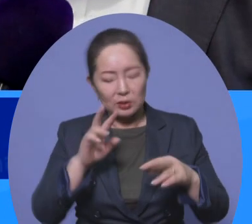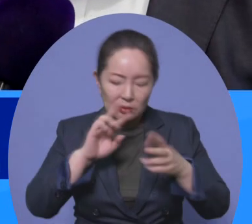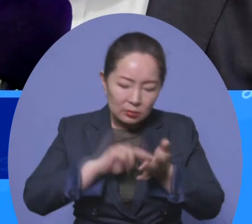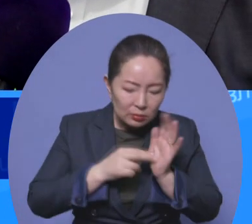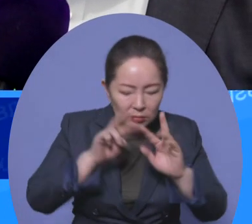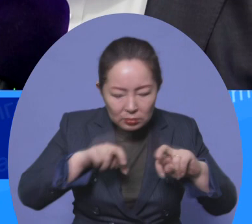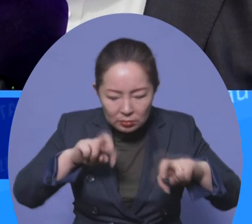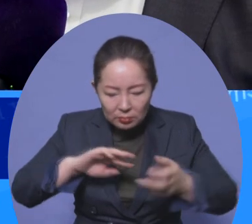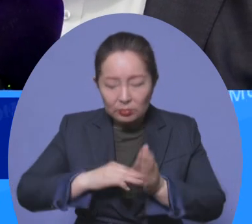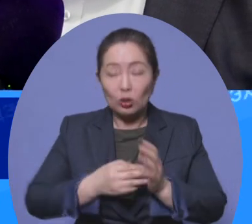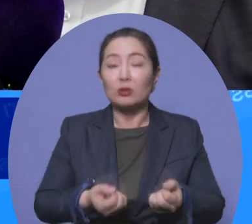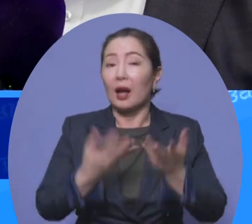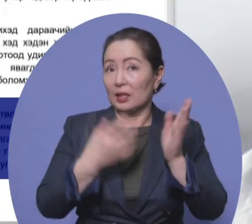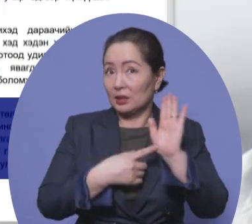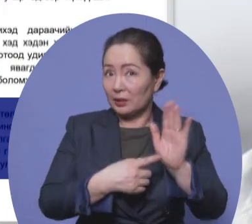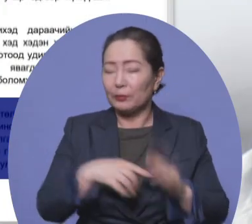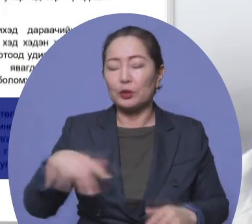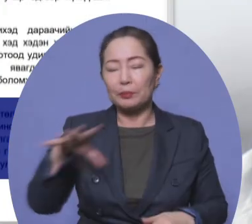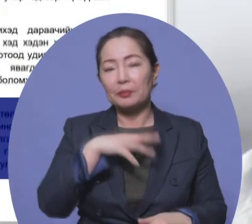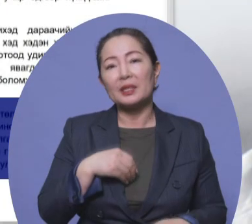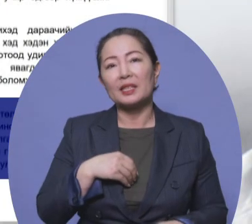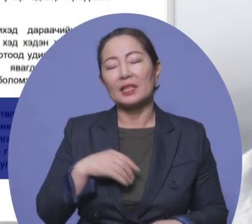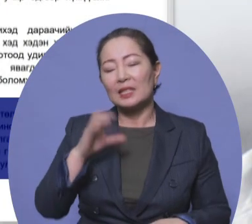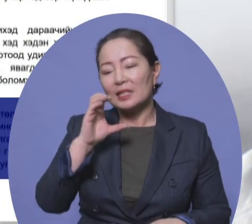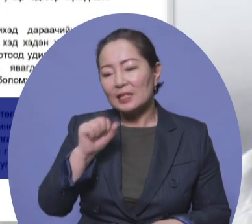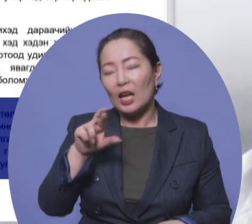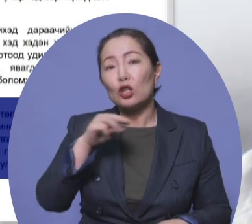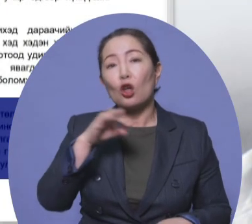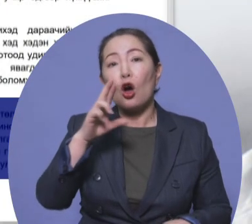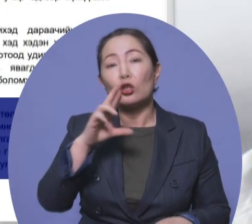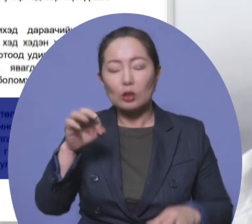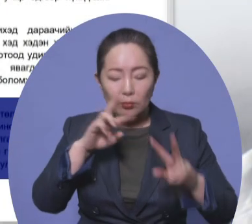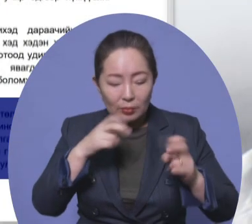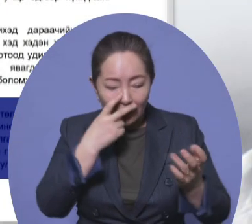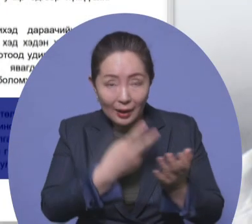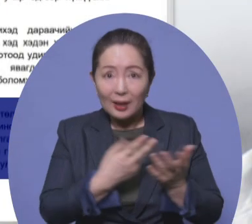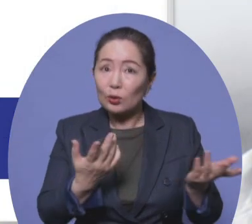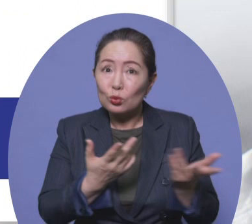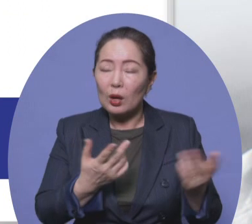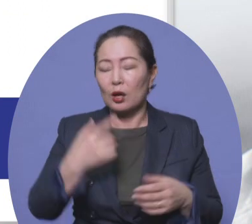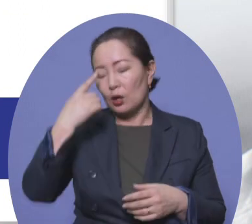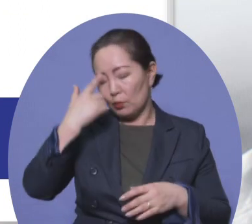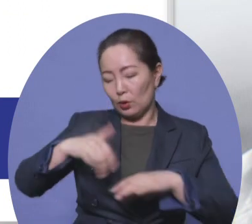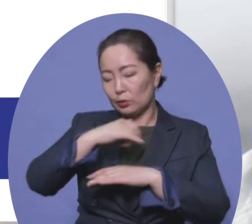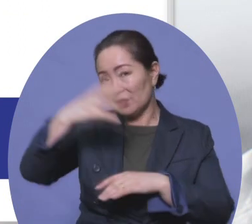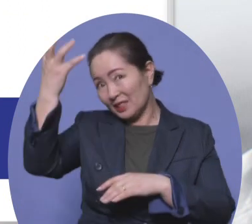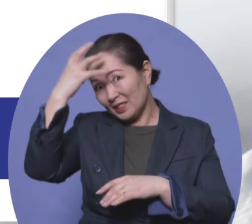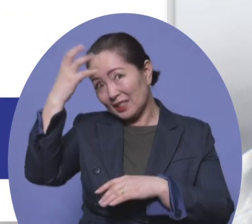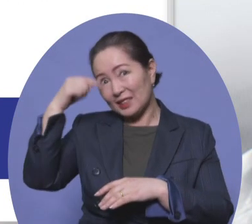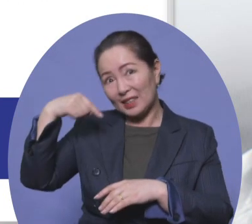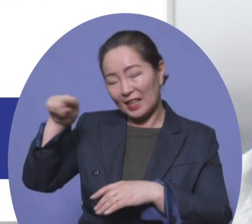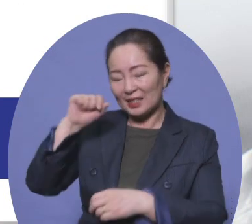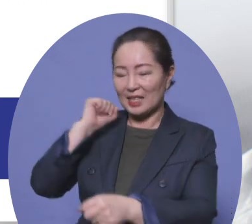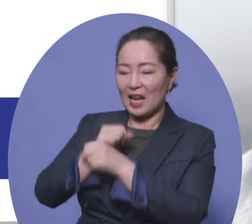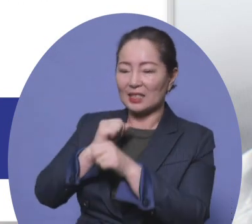ийм аягаар ингээд тооцоолоод тгээ гаргасан гэсэн. Тэгээ бид хэдий одоо саяын тооцооллоор болоод тэрхээр Монгол улсаас засгийн газрын зүгээс хэрэгжүүлж